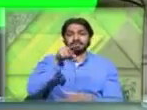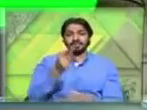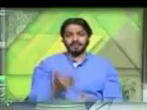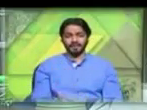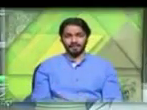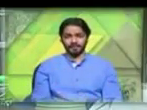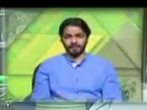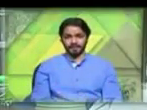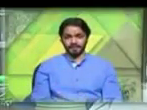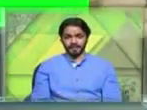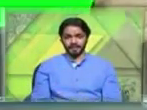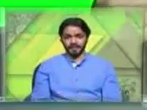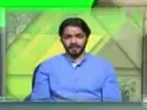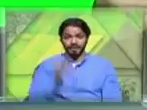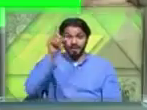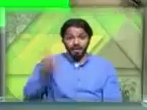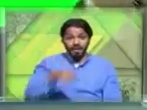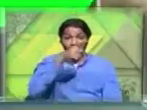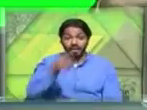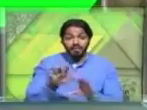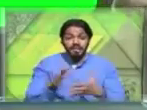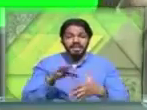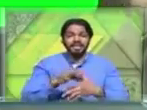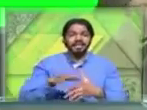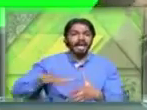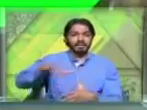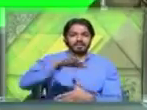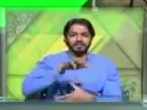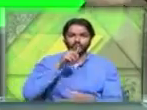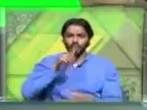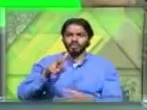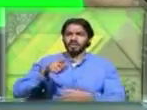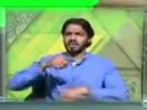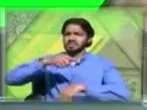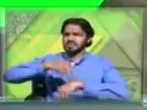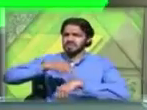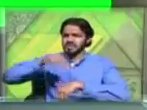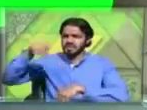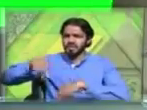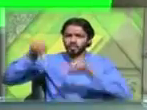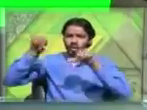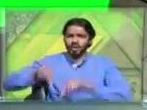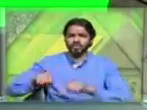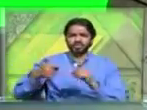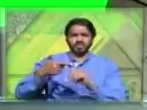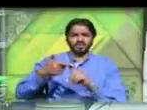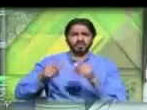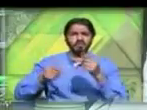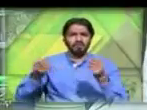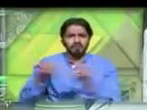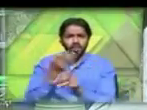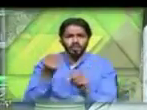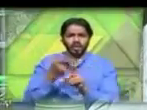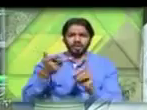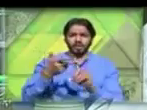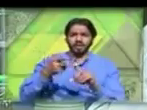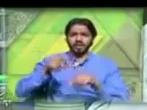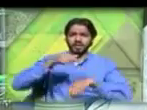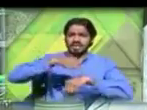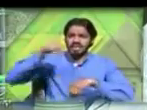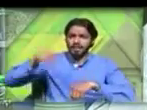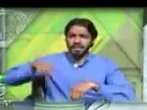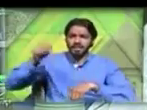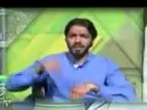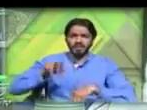أحسنت. إذا هم أخلصوا لله سبحانه وتعالى، هم كانوا يعملون لمن ونحن نعمل لمن؟ أرجو الله عز وجل أن